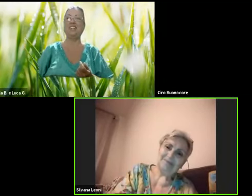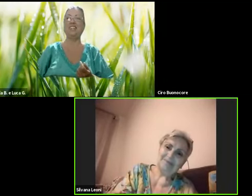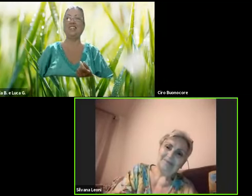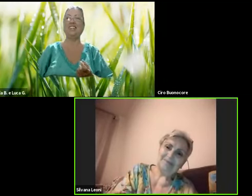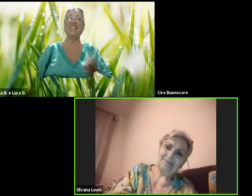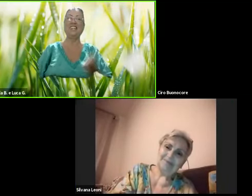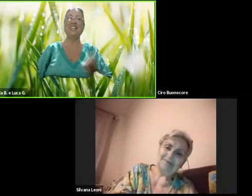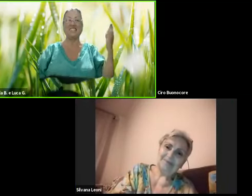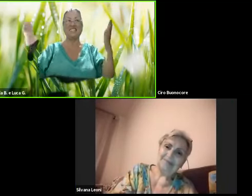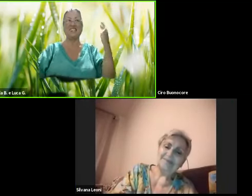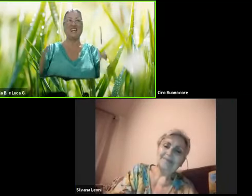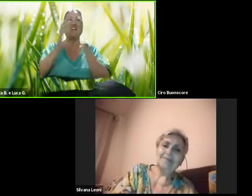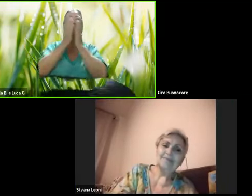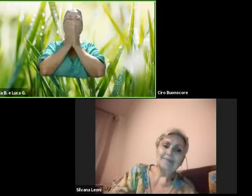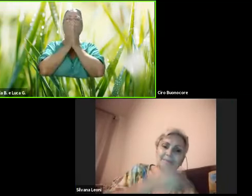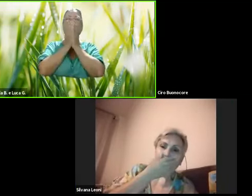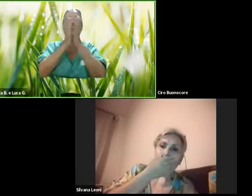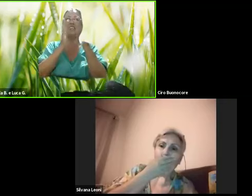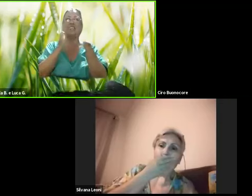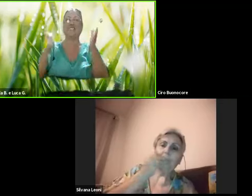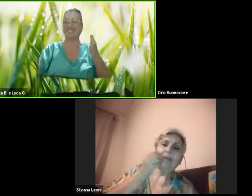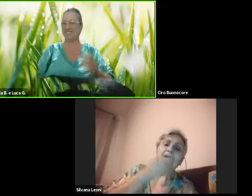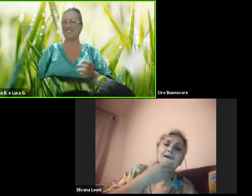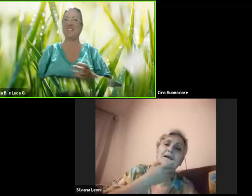proseguimento di serata.